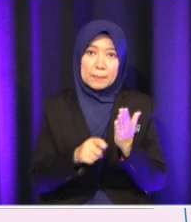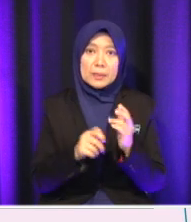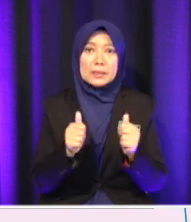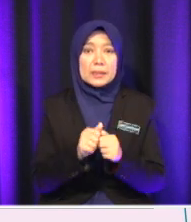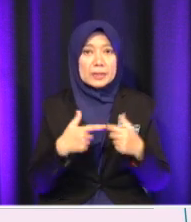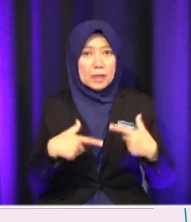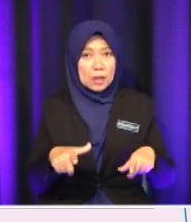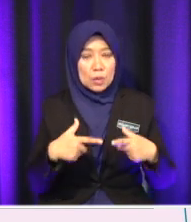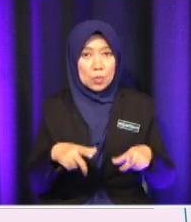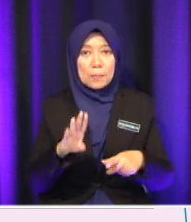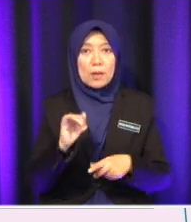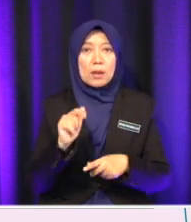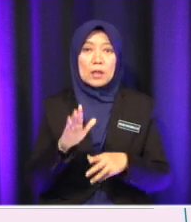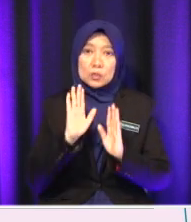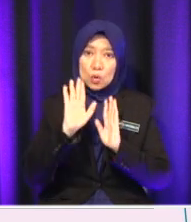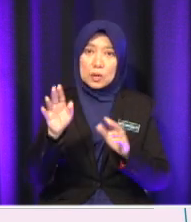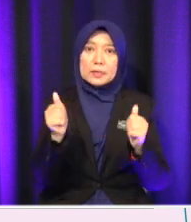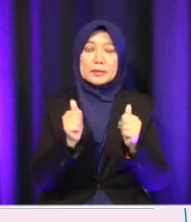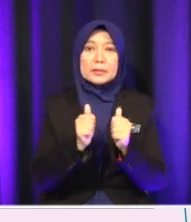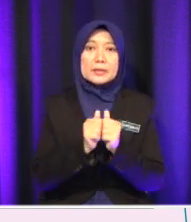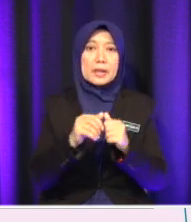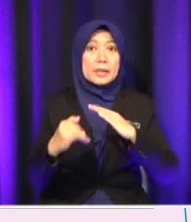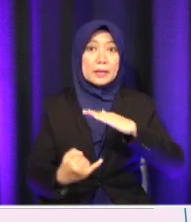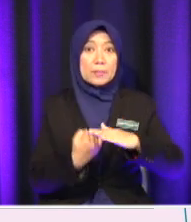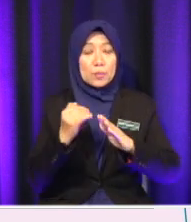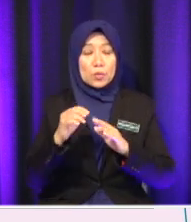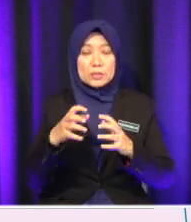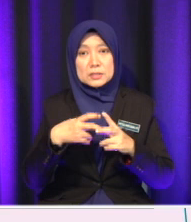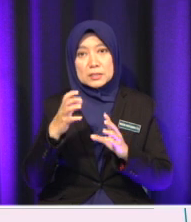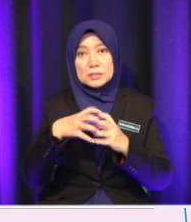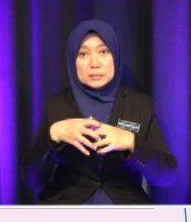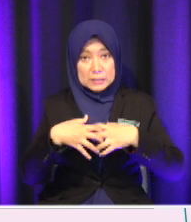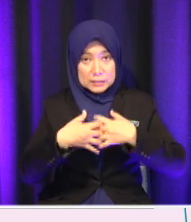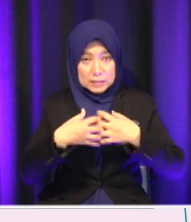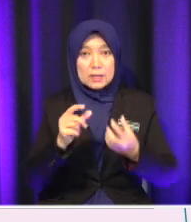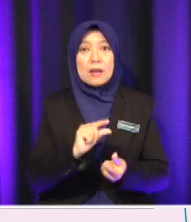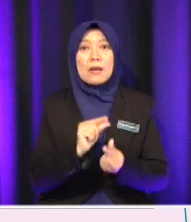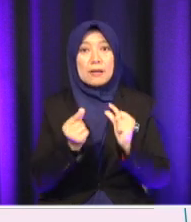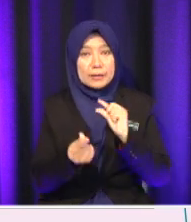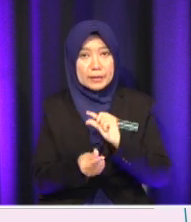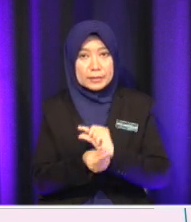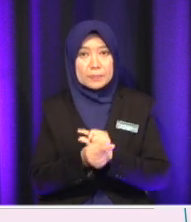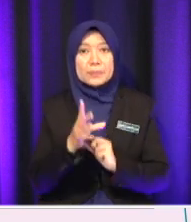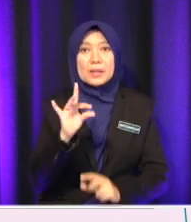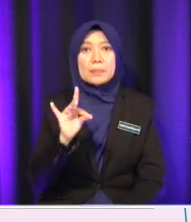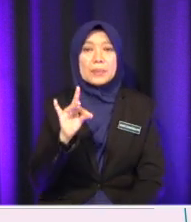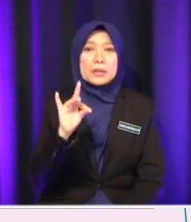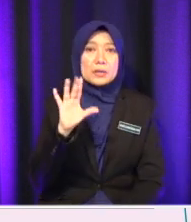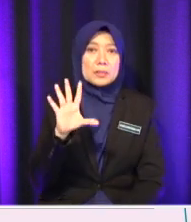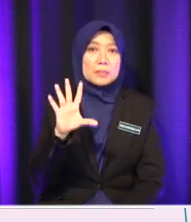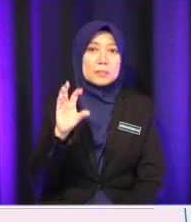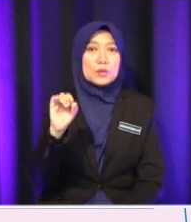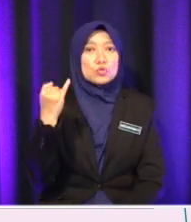kemudian kita tolak dengan import jentre dan import alat ganti kita dapat jawabannya 850